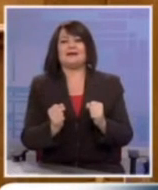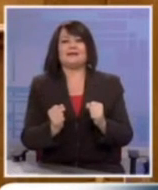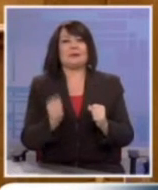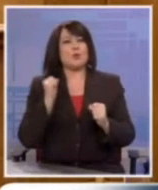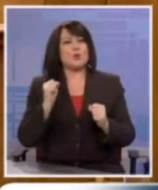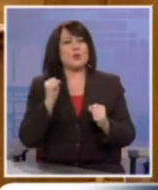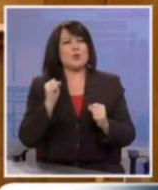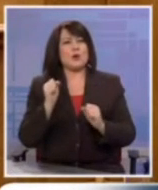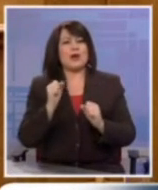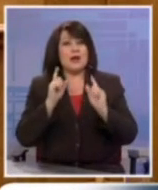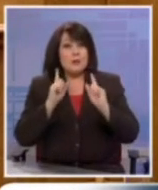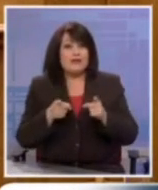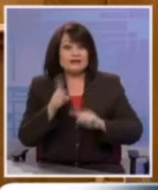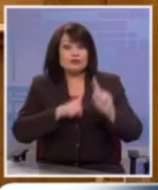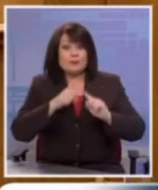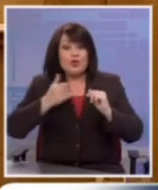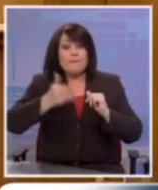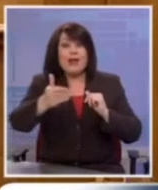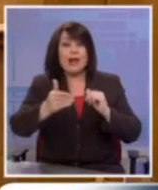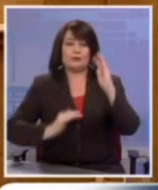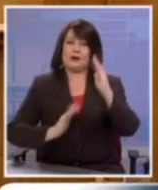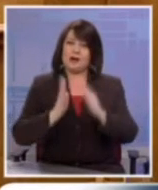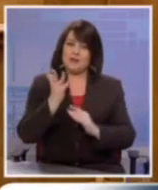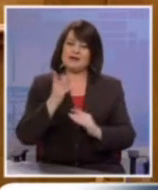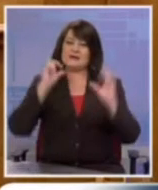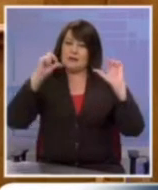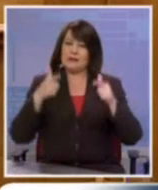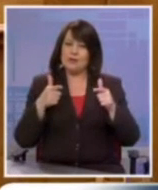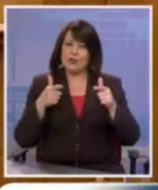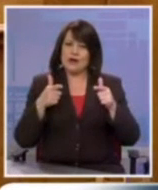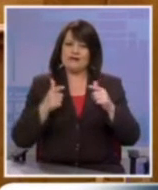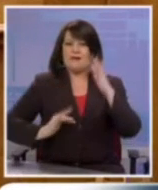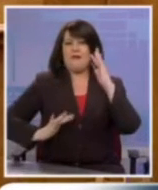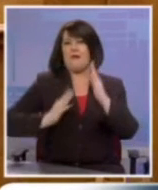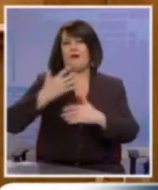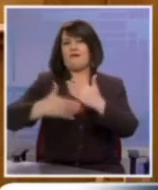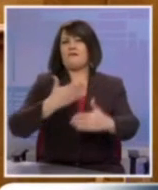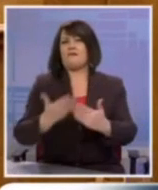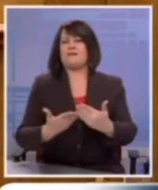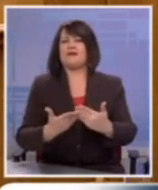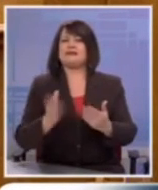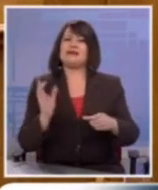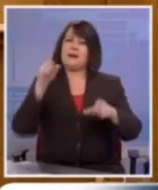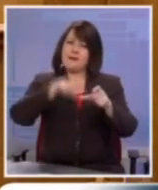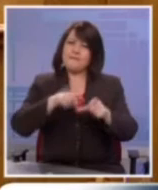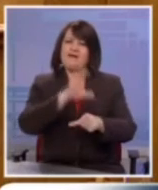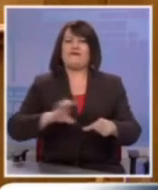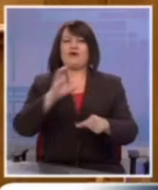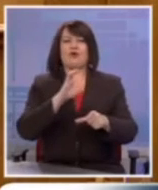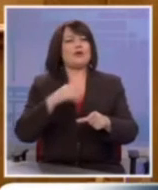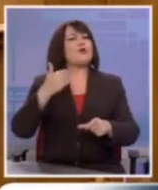εκείνοι ποιο θα είναι το μέλλον μας. Ένα μέλλον ευημερίας, δημοκρατίας, ανάπτυξης μέσα στην Ευρώπη και όχι ένα